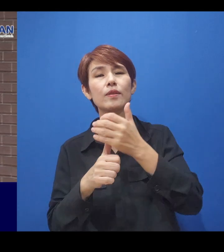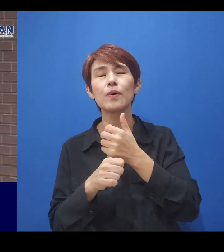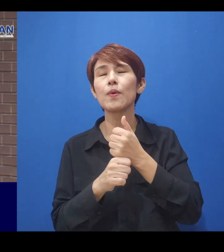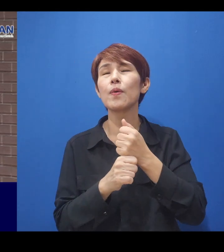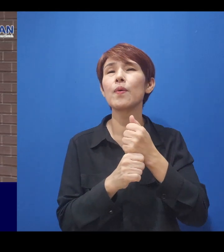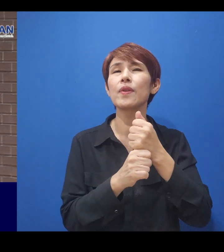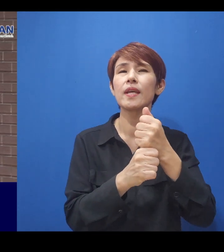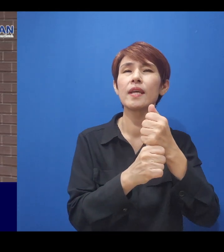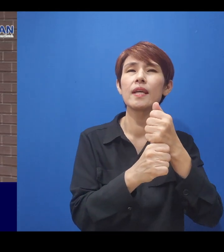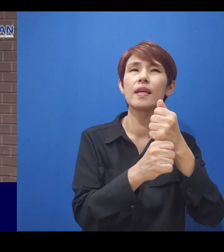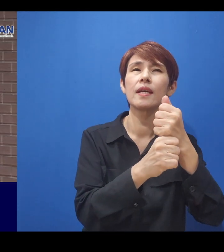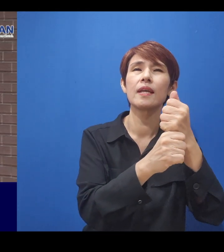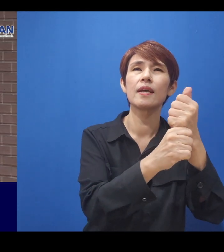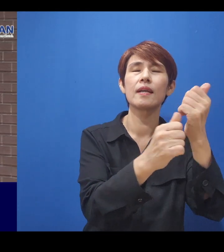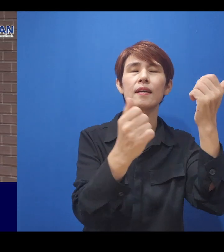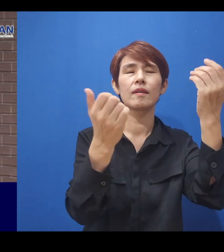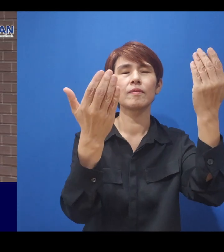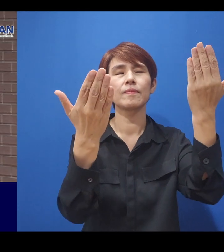주의 손이